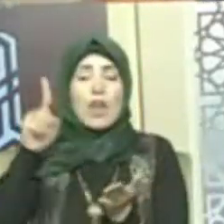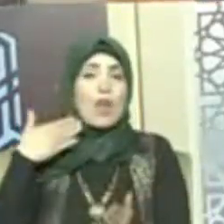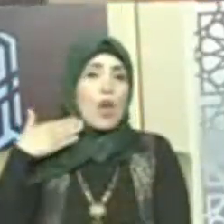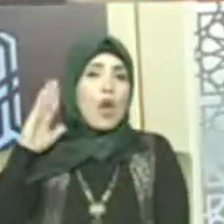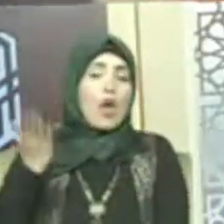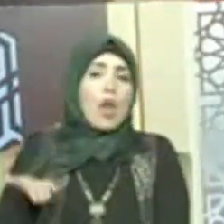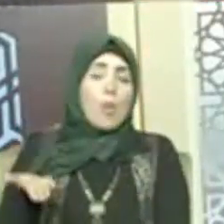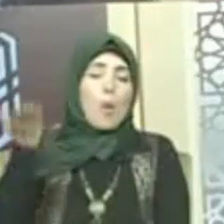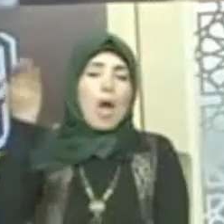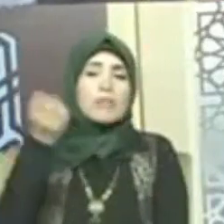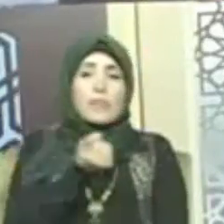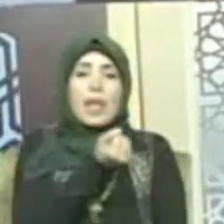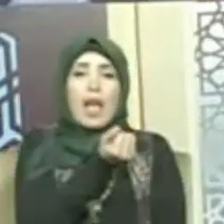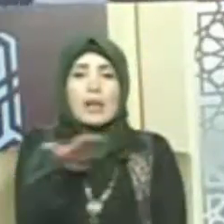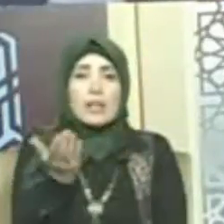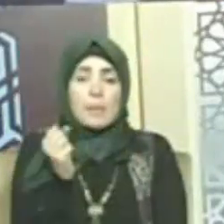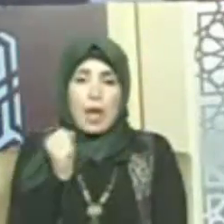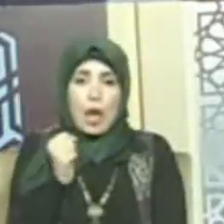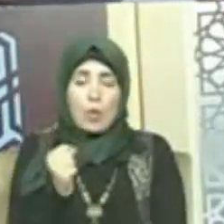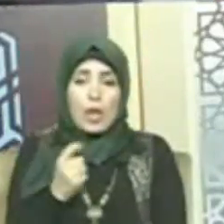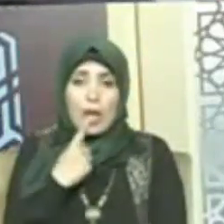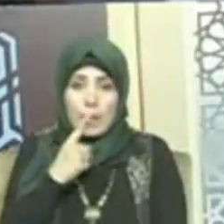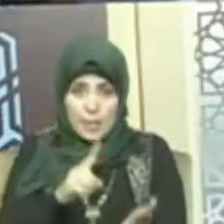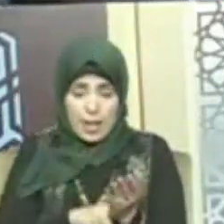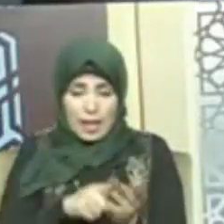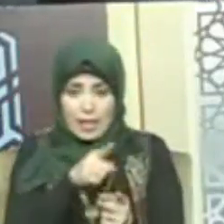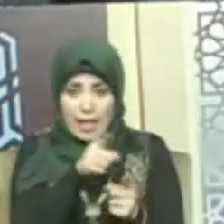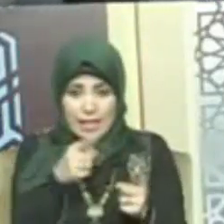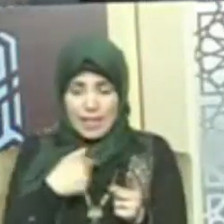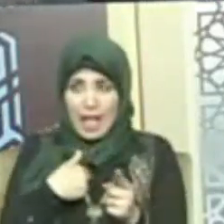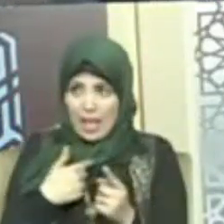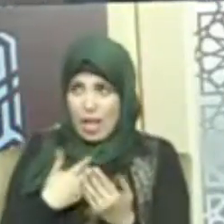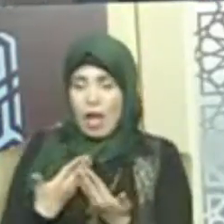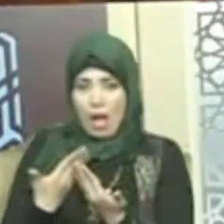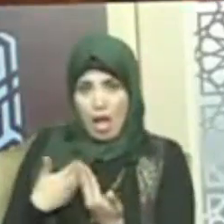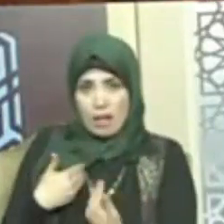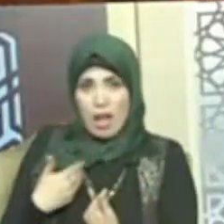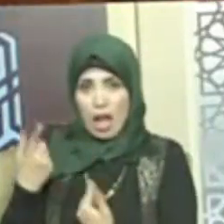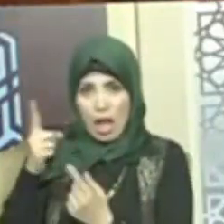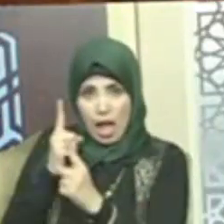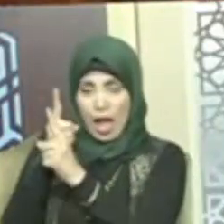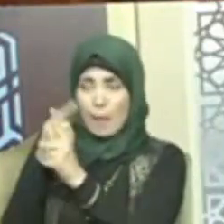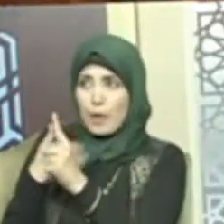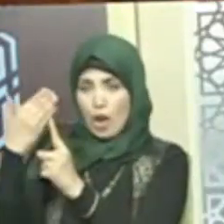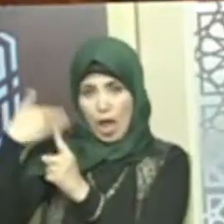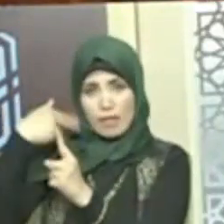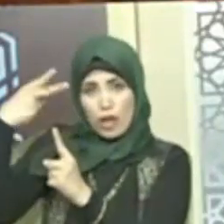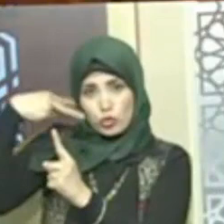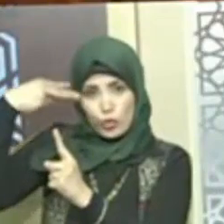وأعظم وأكرم من أن تعرض نفسك عليه